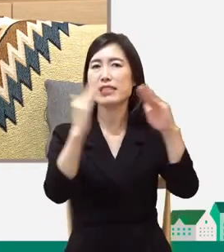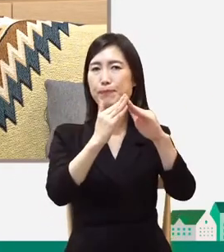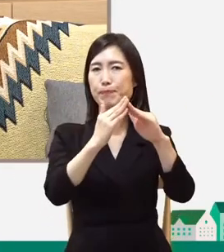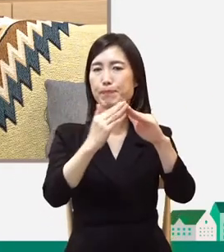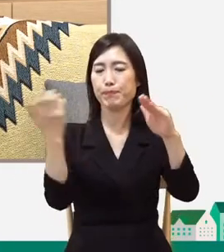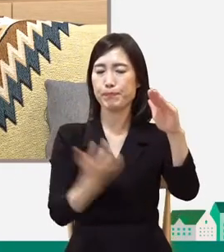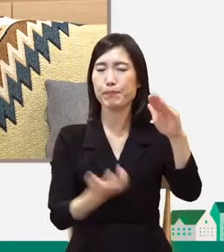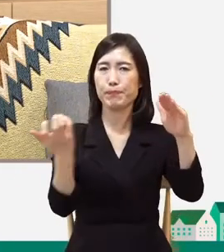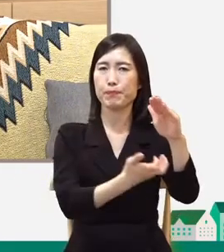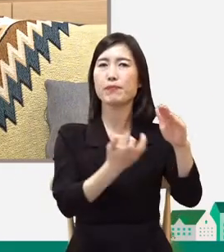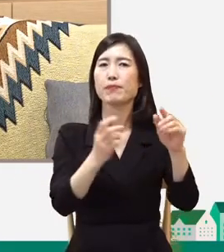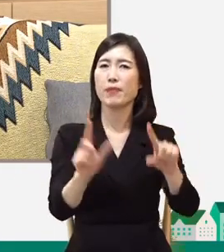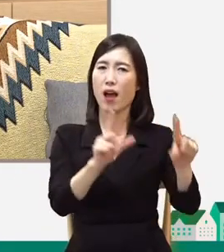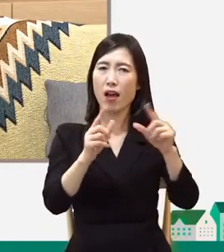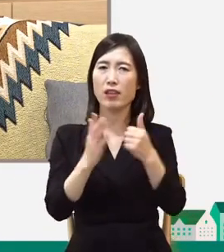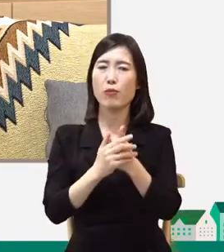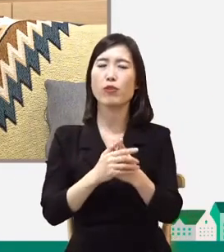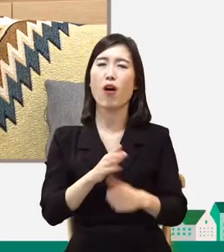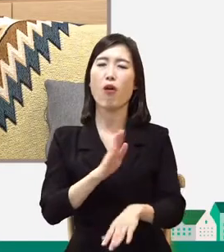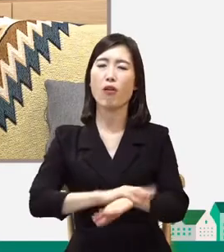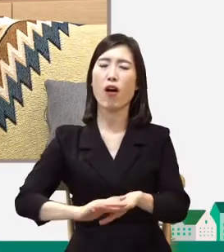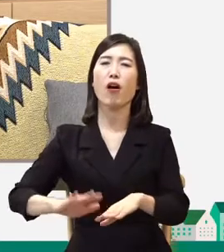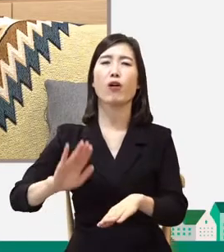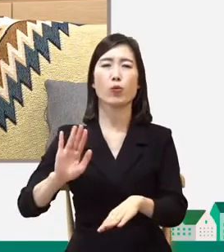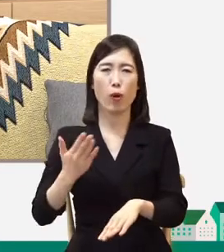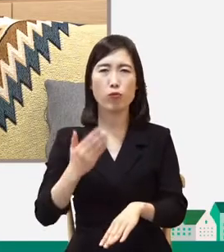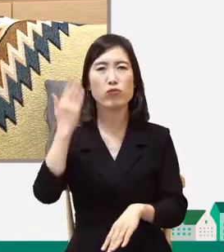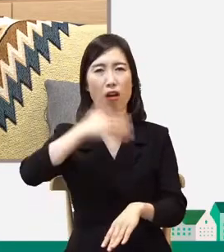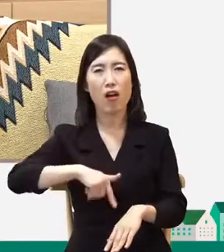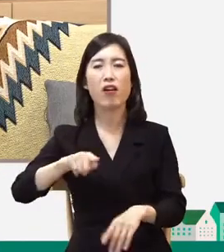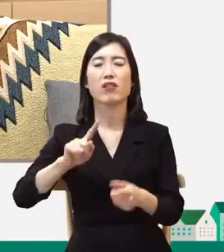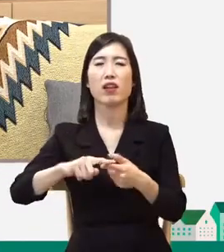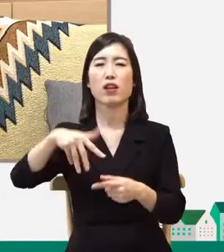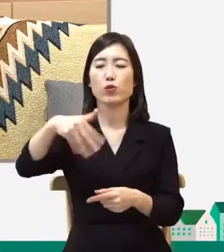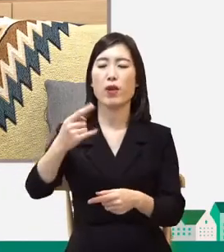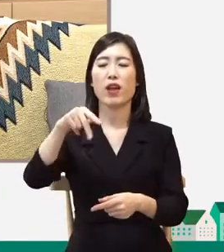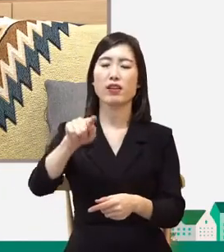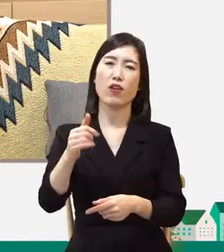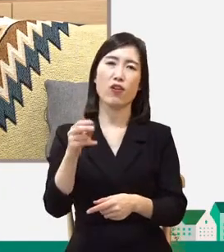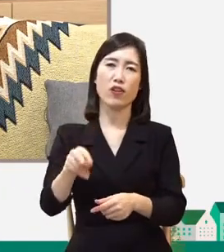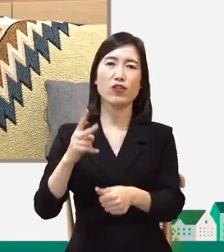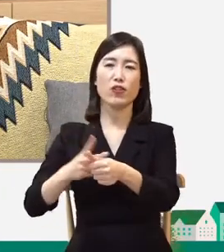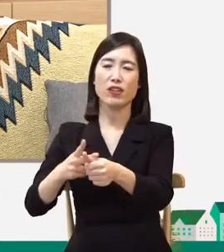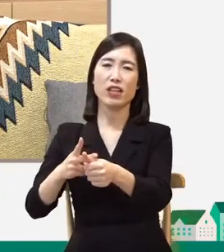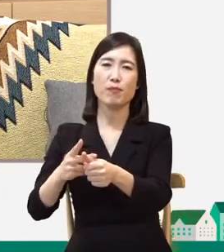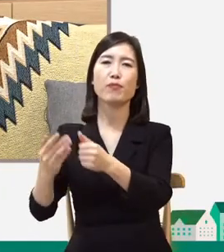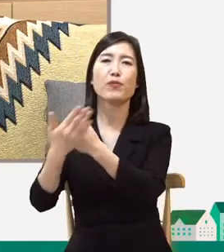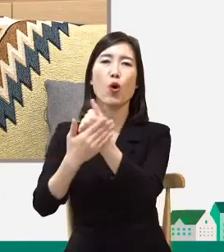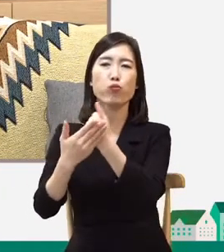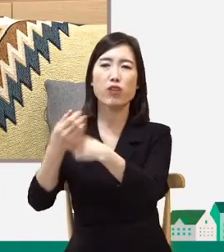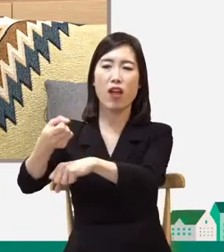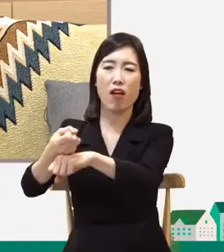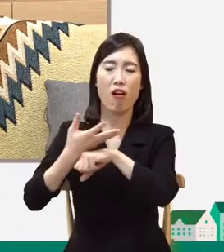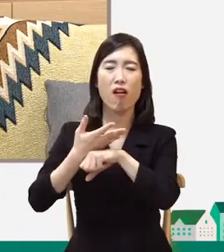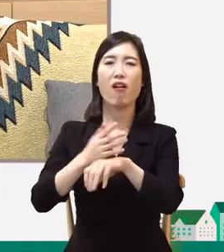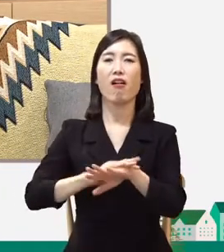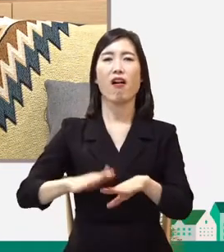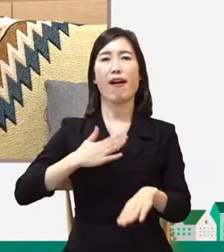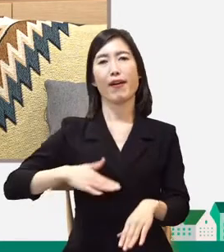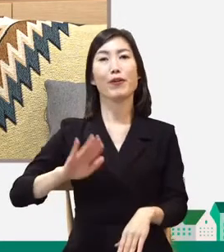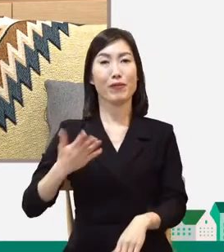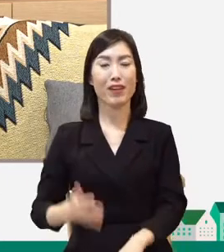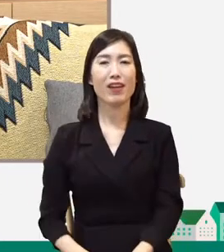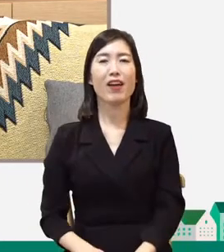있게 됐다라는 거를 우리 최선영 사회복지사 선생님 통해서 센터장님 말씀 속에서 우리가 잘 알게 됐던 것 같아요. 그리고 확실히